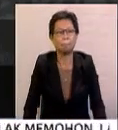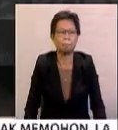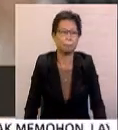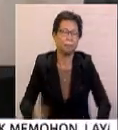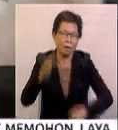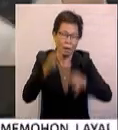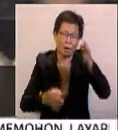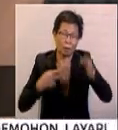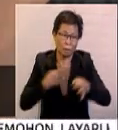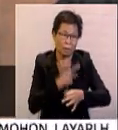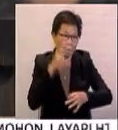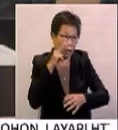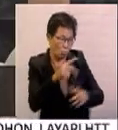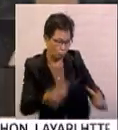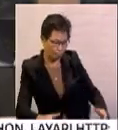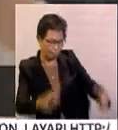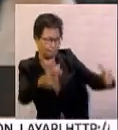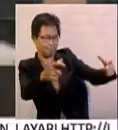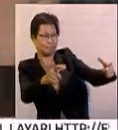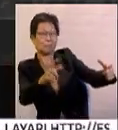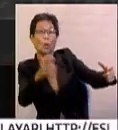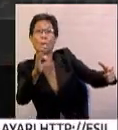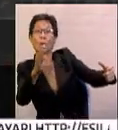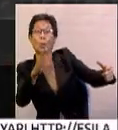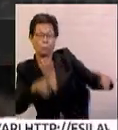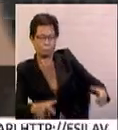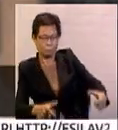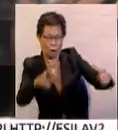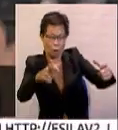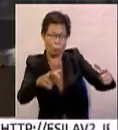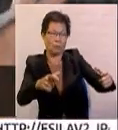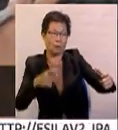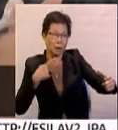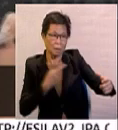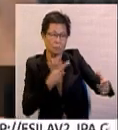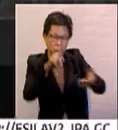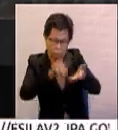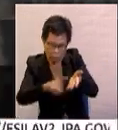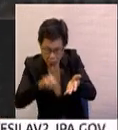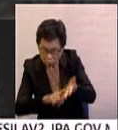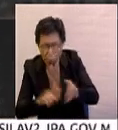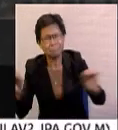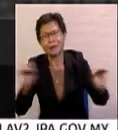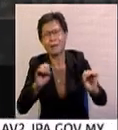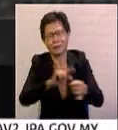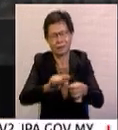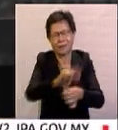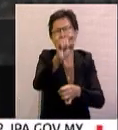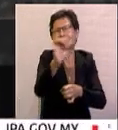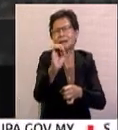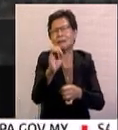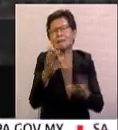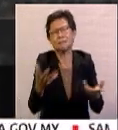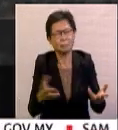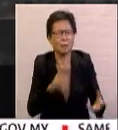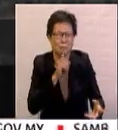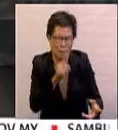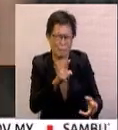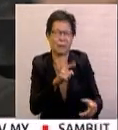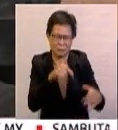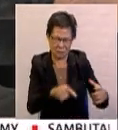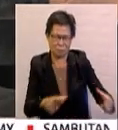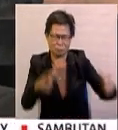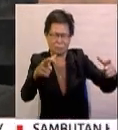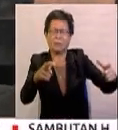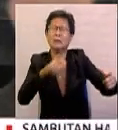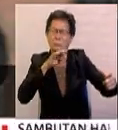Kalau kita tengok ada tong, yang ada satu tong biru, kita kena kita pergi cek, tak ada gas ya. Tapi ini memang pencemaran,